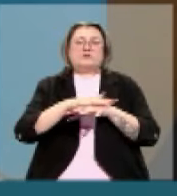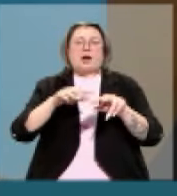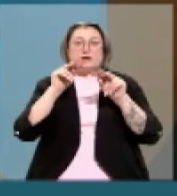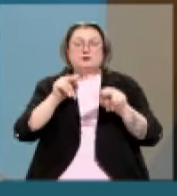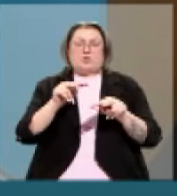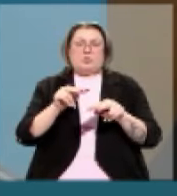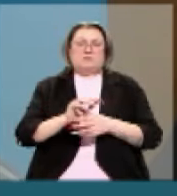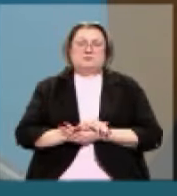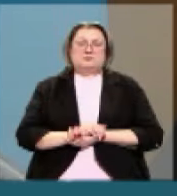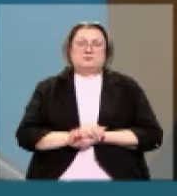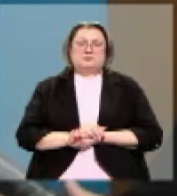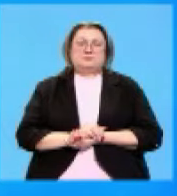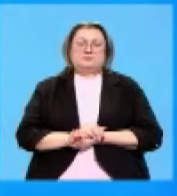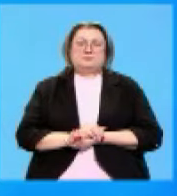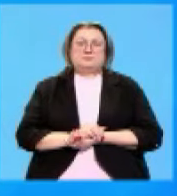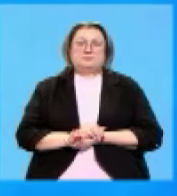күшейту керек.